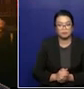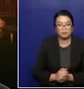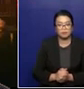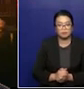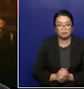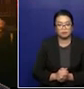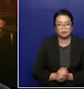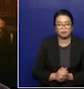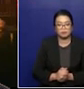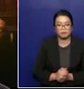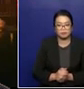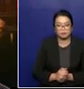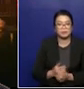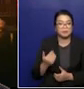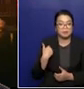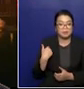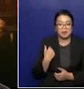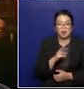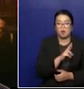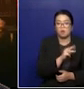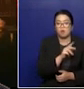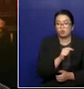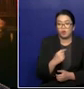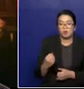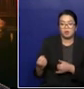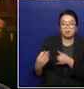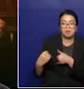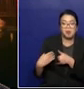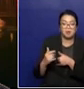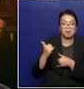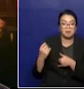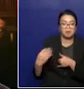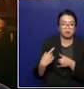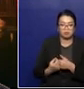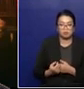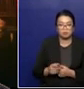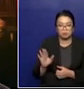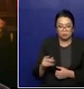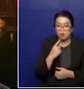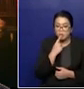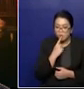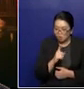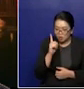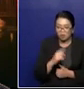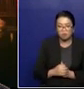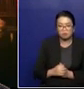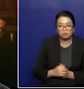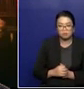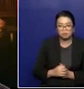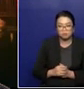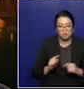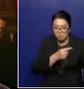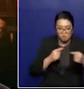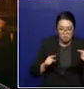มันมีรัฐมนตรีบางคนแอบมาแย่ผมเล่นบอกว่าท่านมิ่งขวัญท่านพูดทีเดียวนะรัฐมนตรีด่าหน้ามาโต้ท่านประม